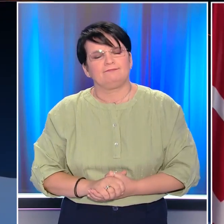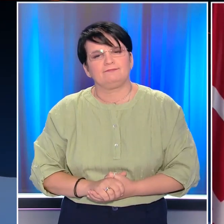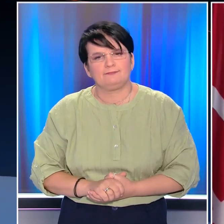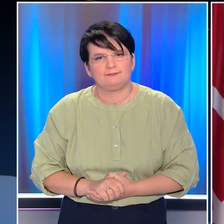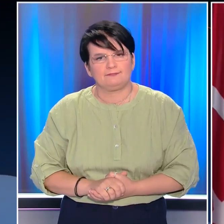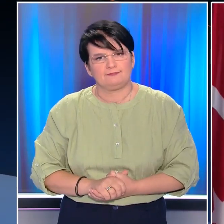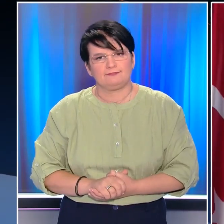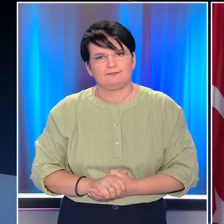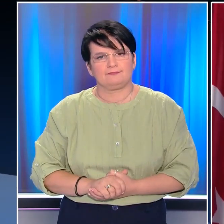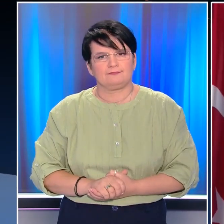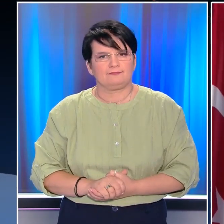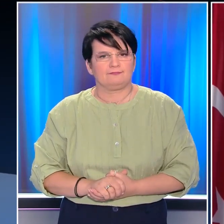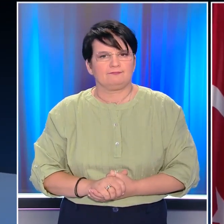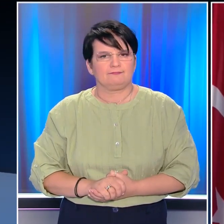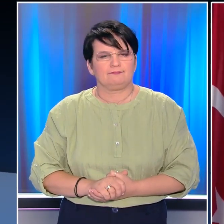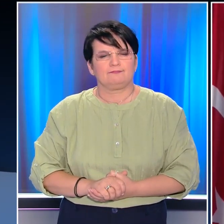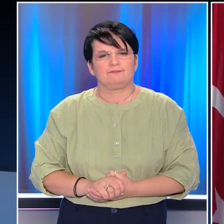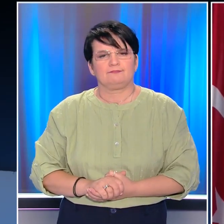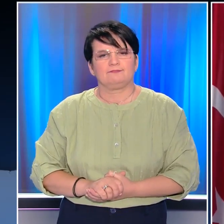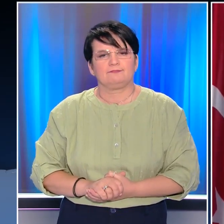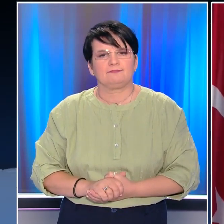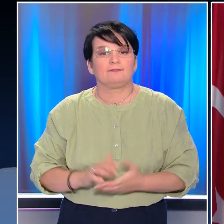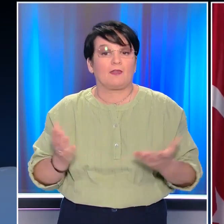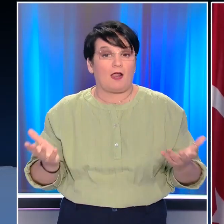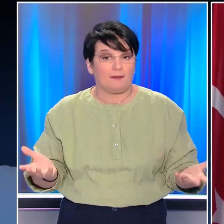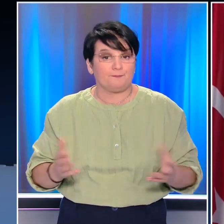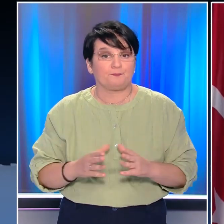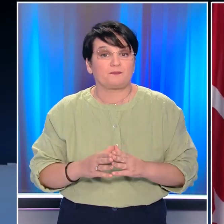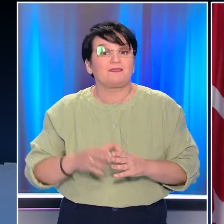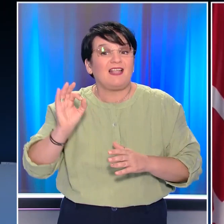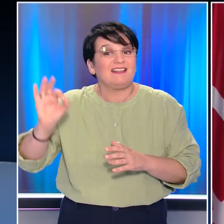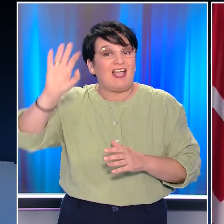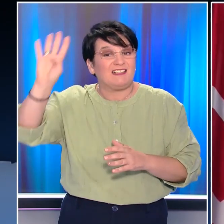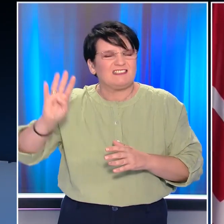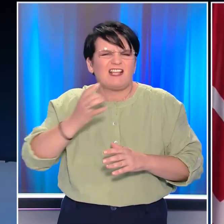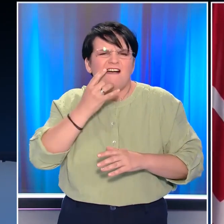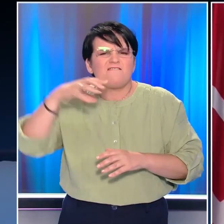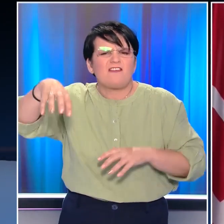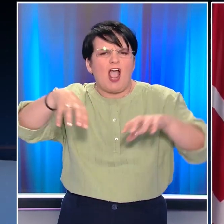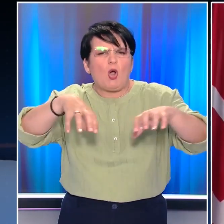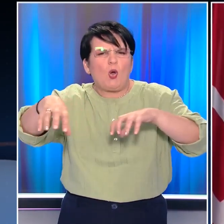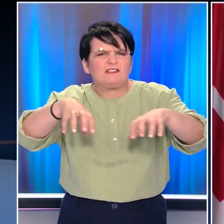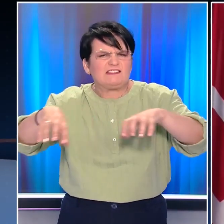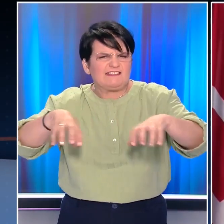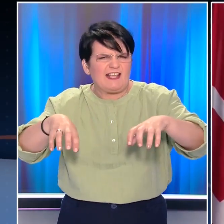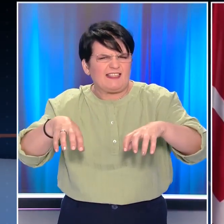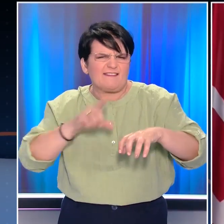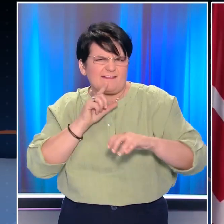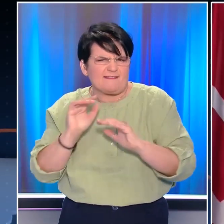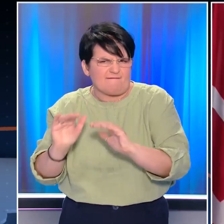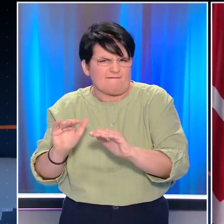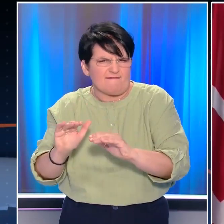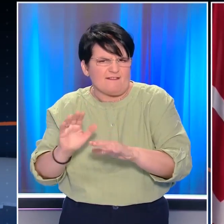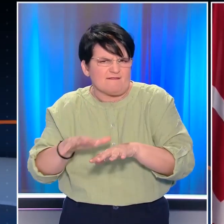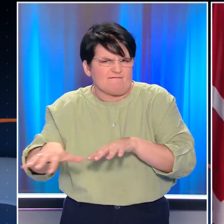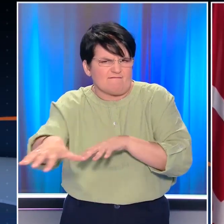rahatsız olacaksın. Böyle bir şey yok. Önce Yunanistan bunu bir defa bir düzene koymalı. Ve o adalar,